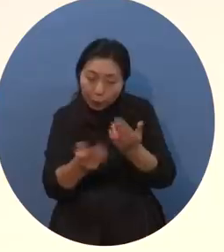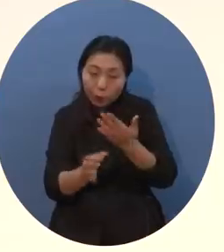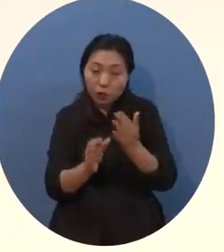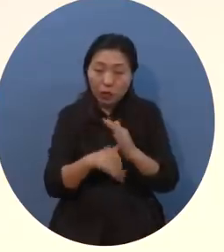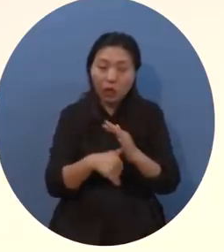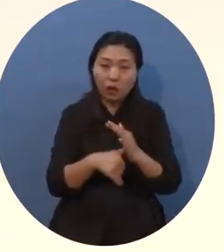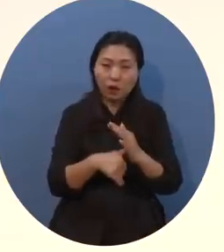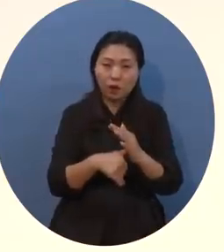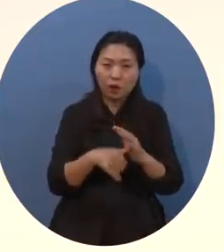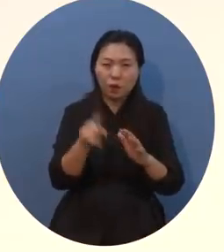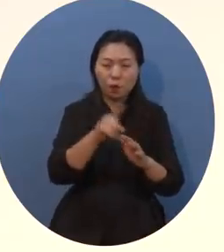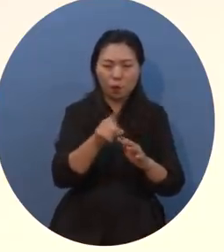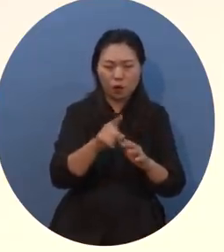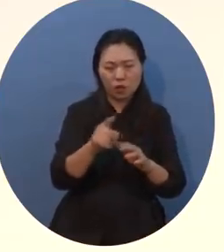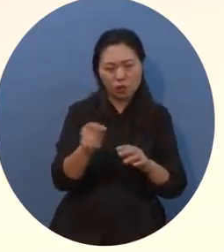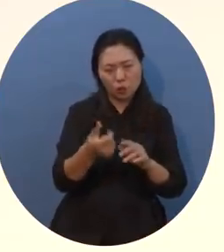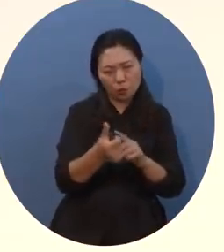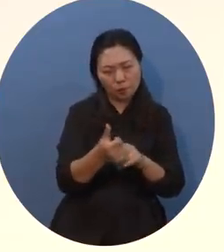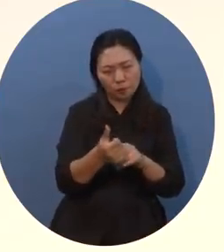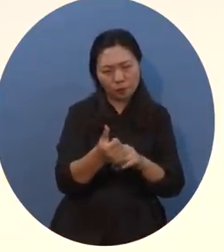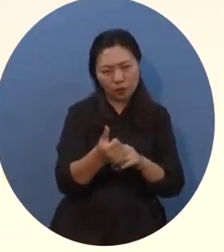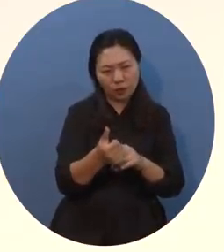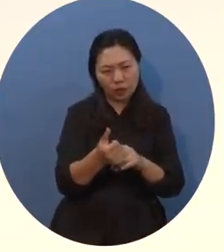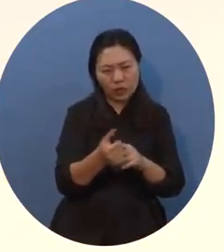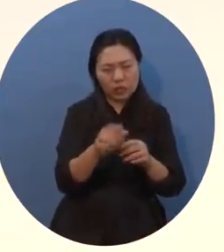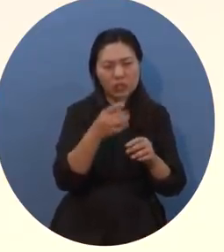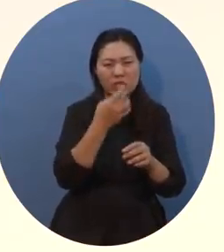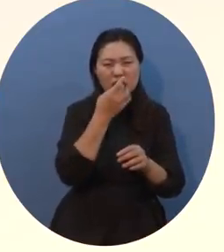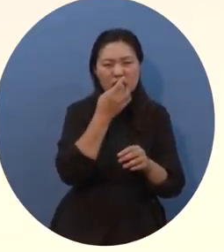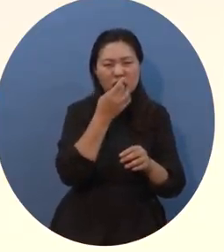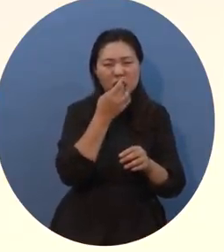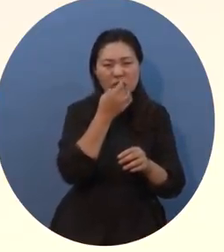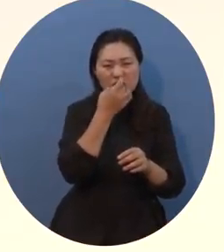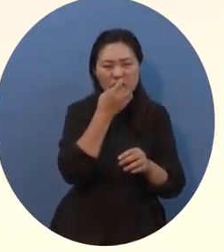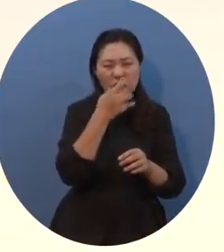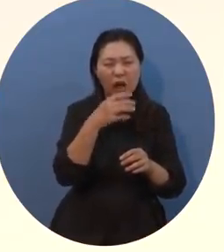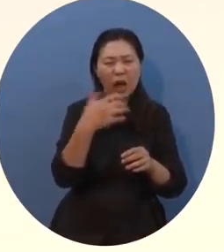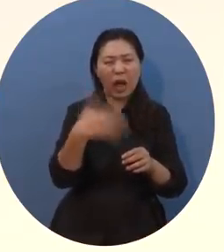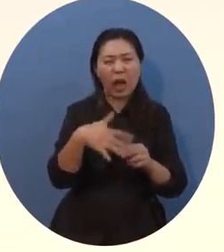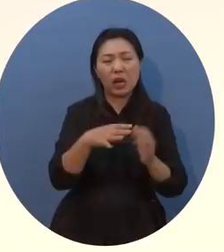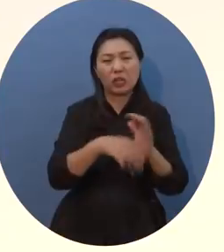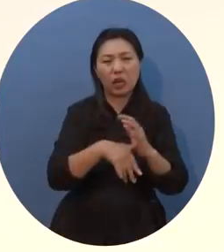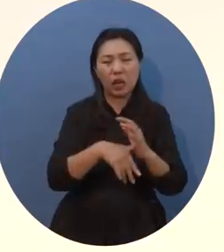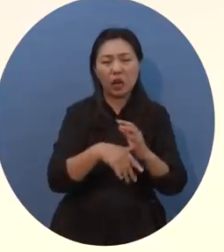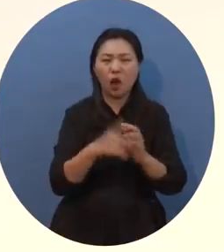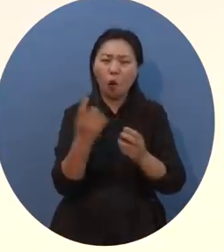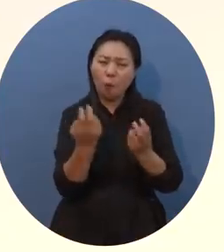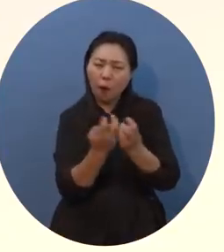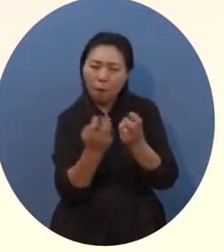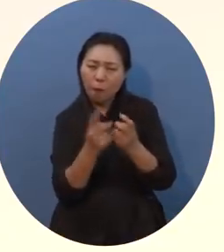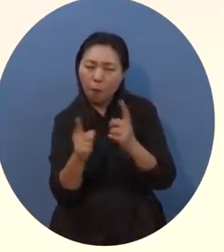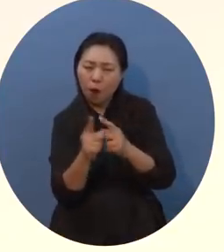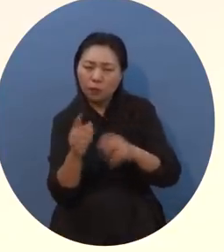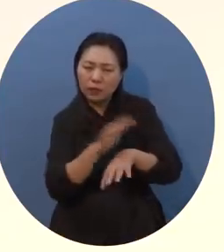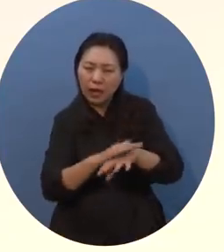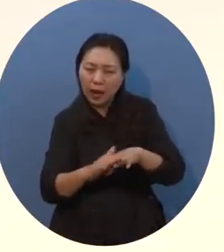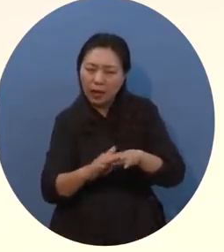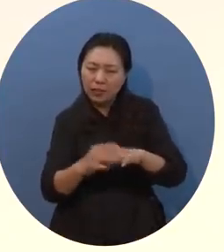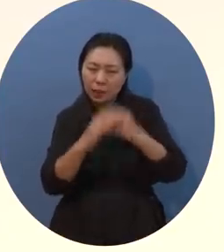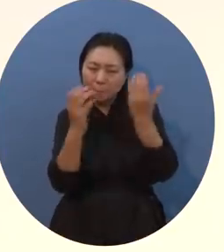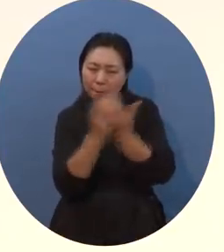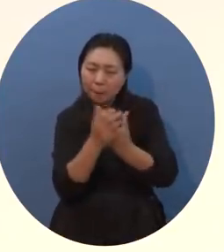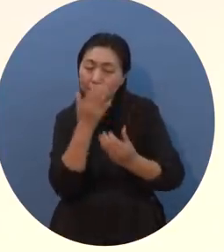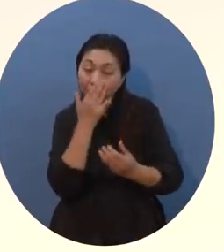때는 어떻게 손을 봐야 그게 다시 밥이 제대로 된다. 이런 거를 늘 그 연구하는